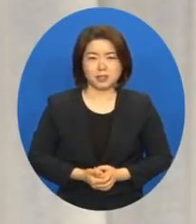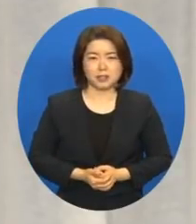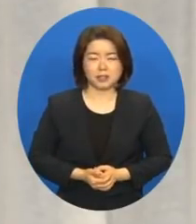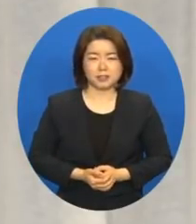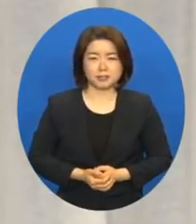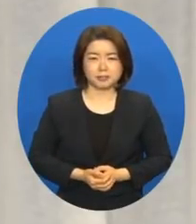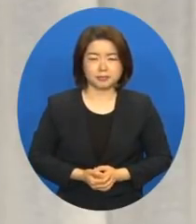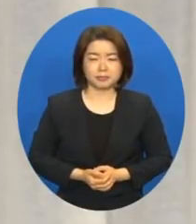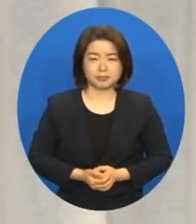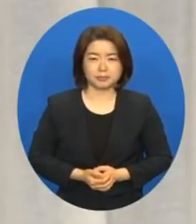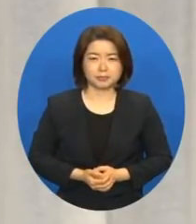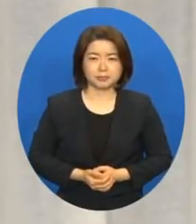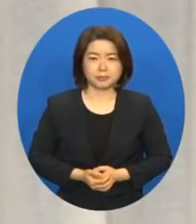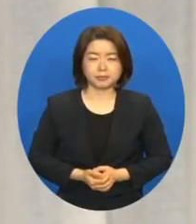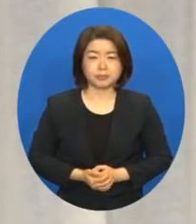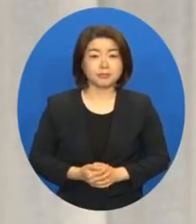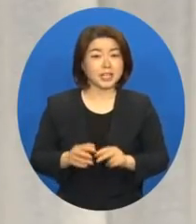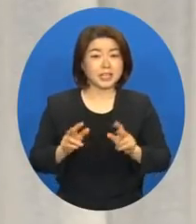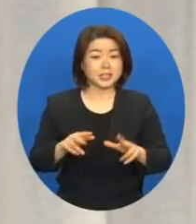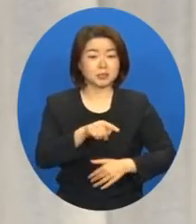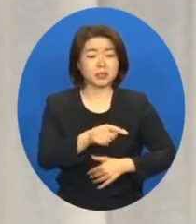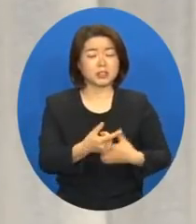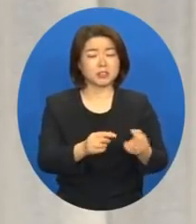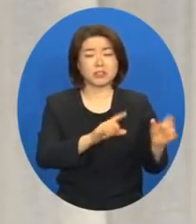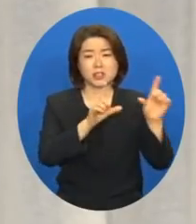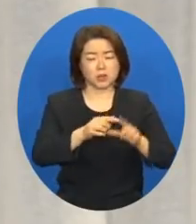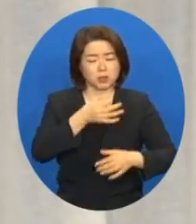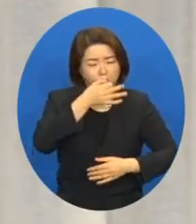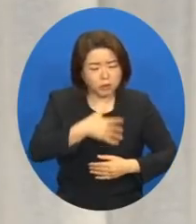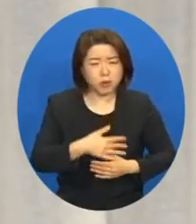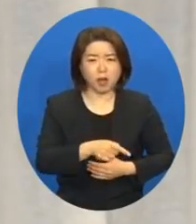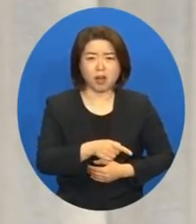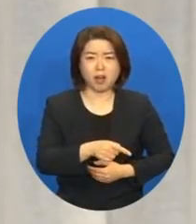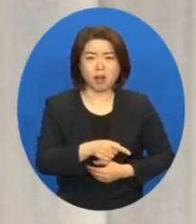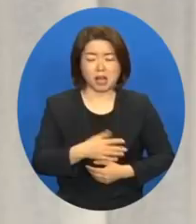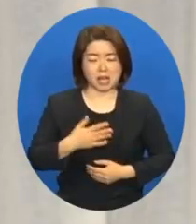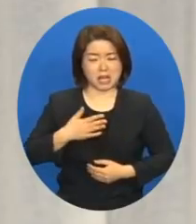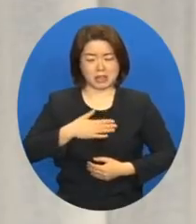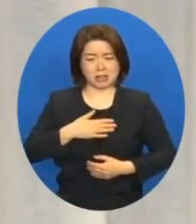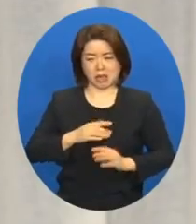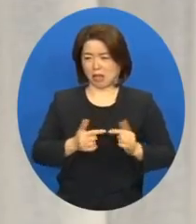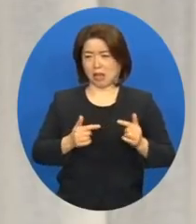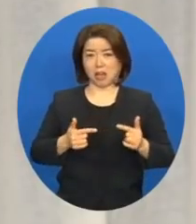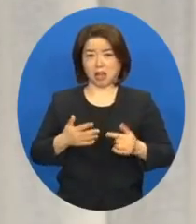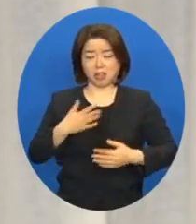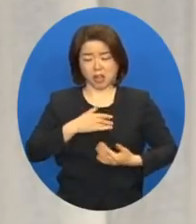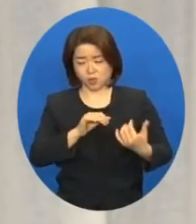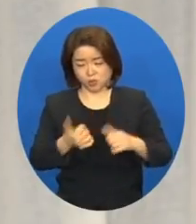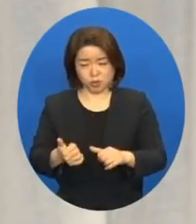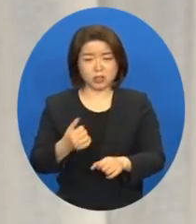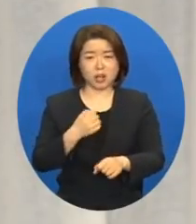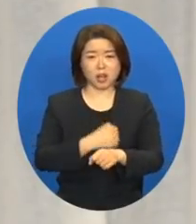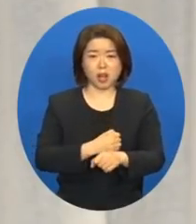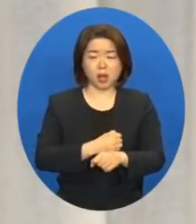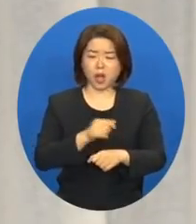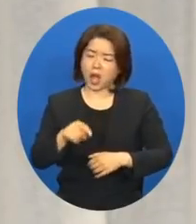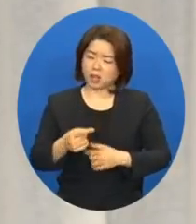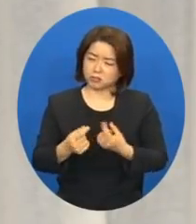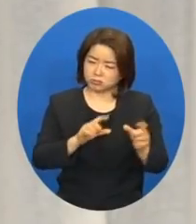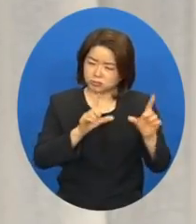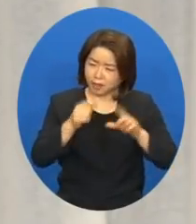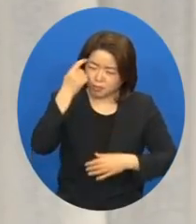아니, 지금 이렇게 사는 것도 힘든데 자기를 부인하고 나는 죽었다 그러고 그렇게 살아야